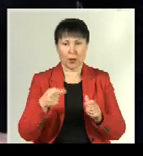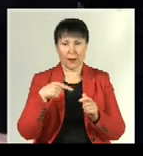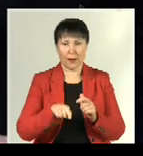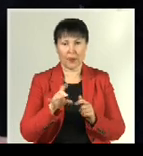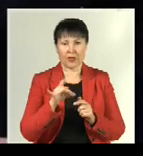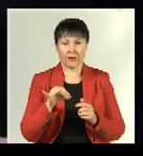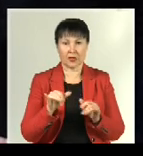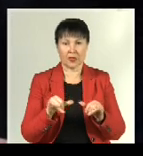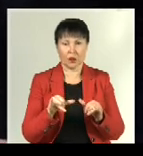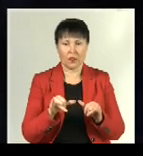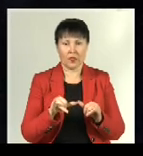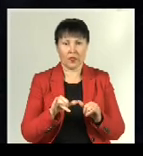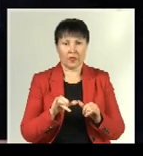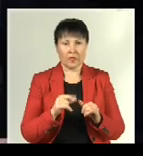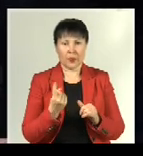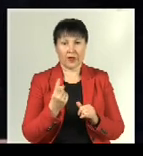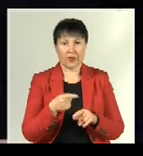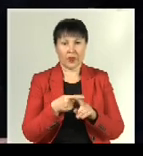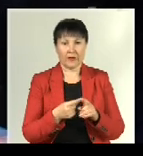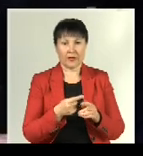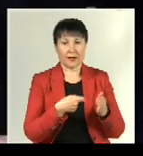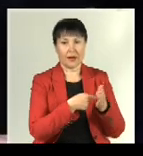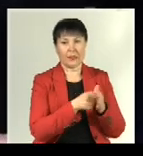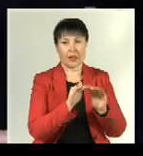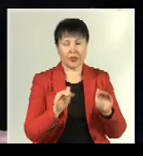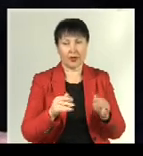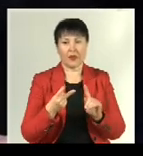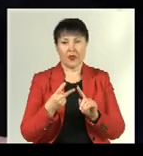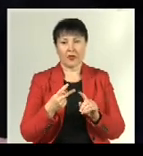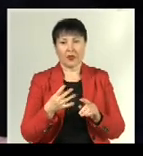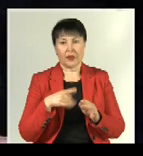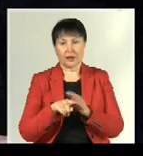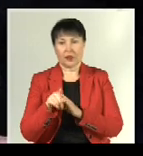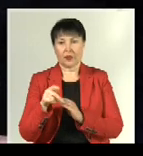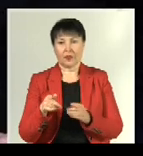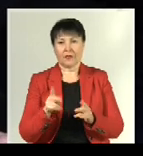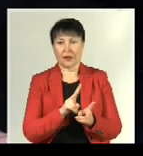столовой, которая буквально в первой половине дня кормила детей, тут же приступила к приготовлению